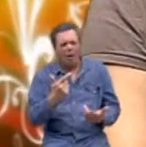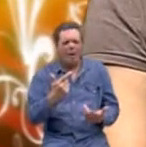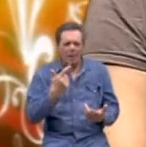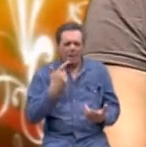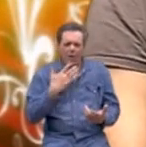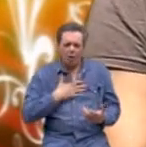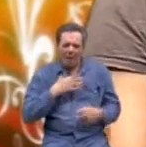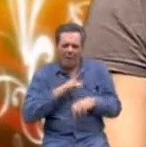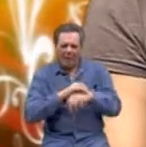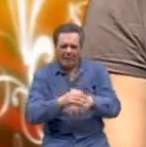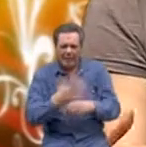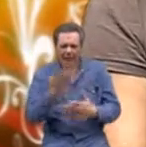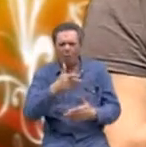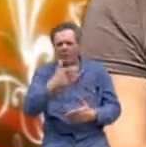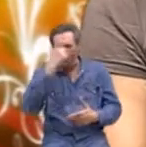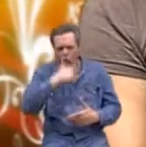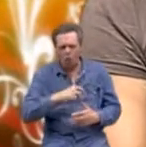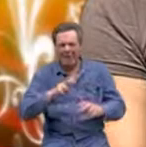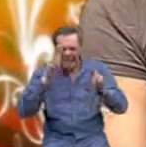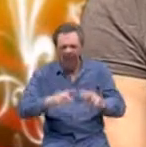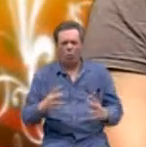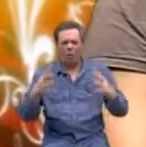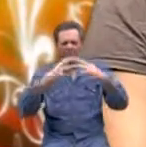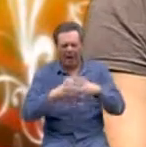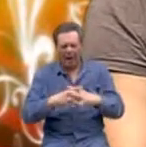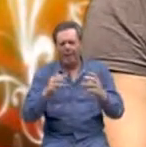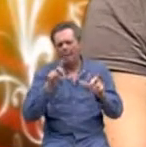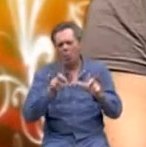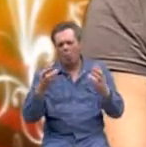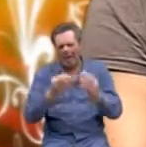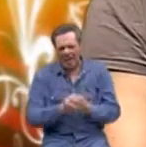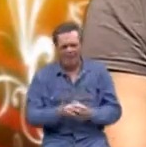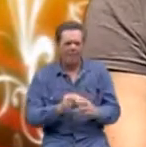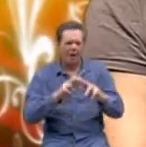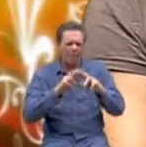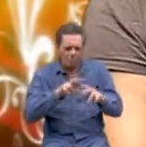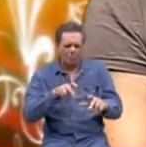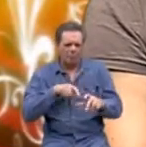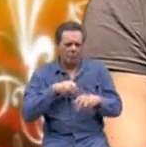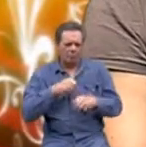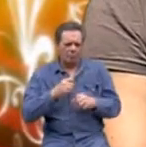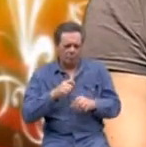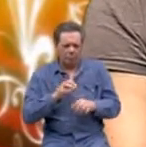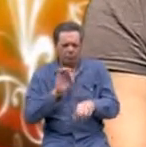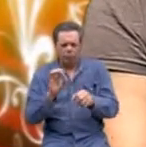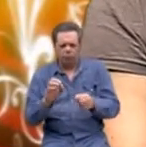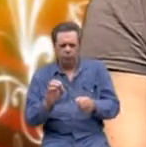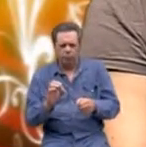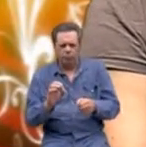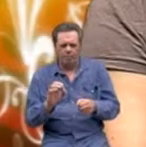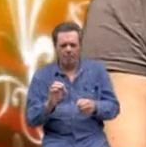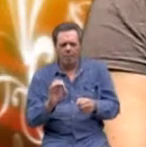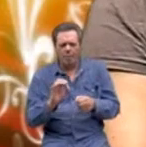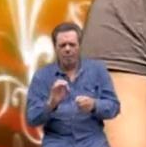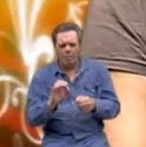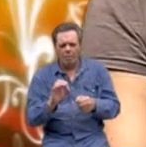nastojimo pratiti i kako je ta osoba zbilja integrirana u tu neku zajednicu, ostati s njom u kontaktu i zapravo dati joj do